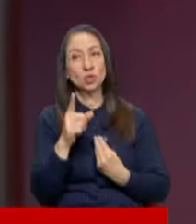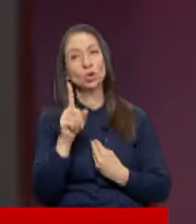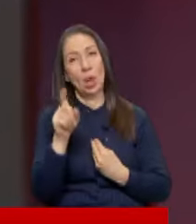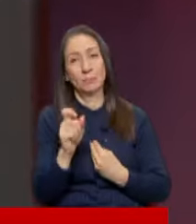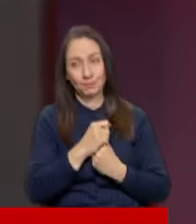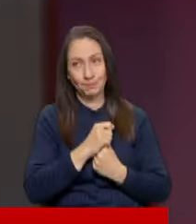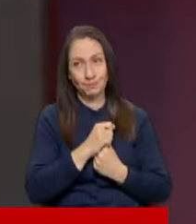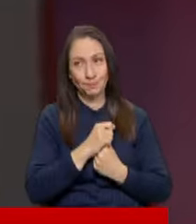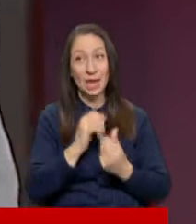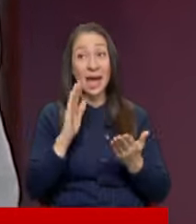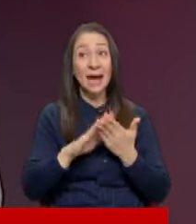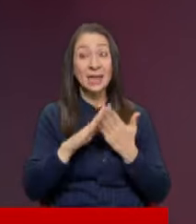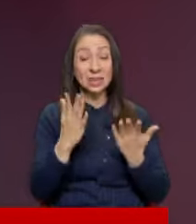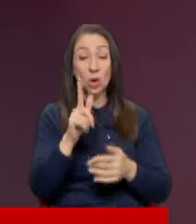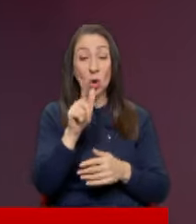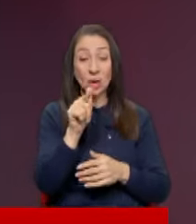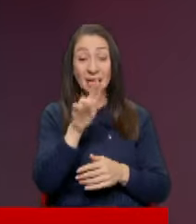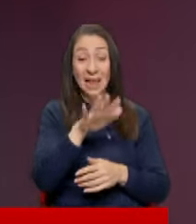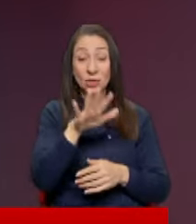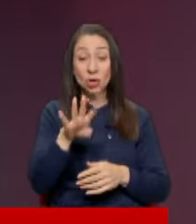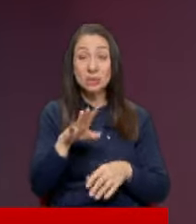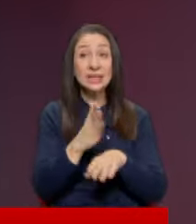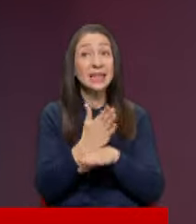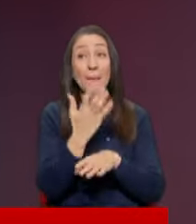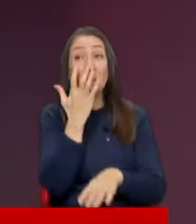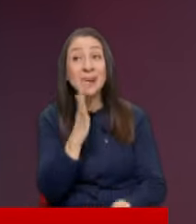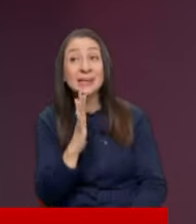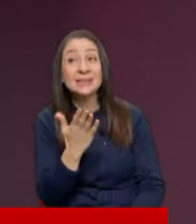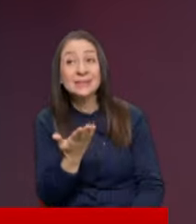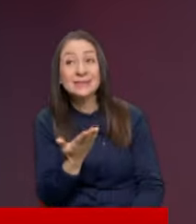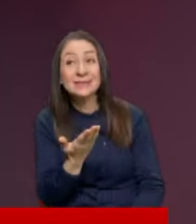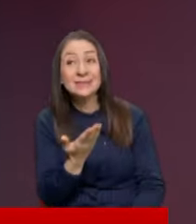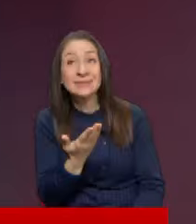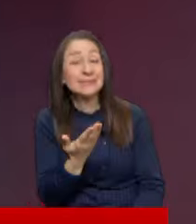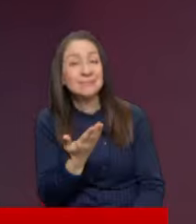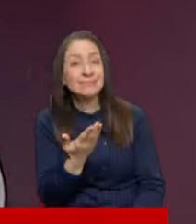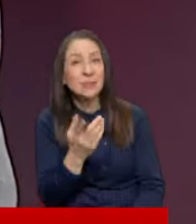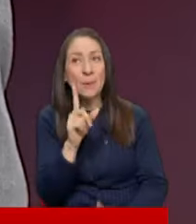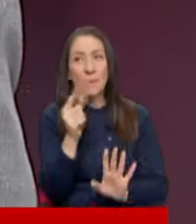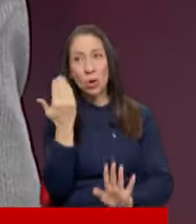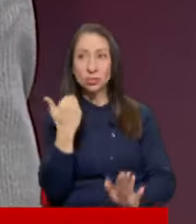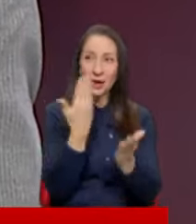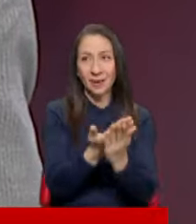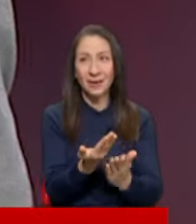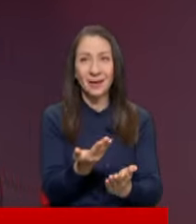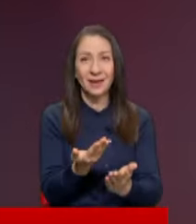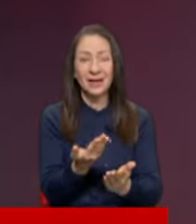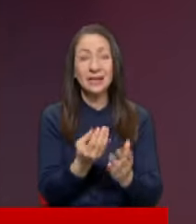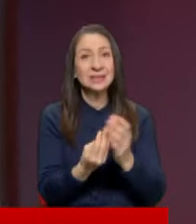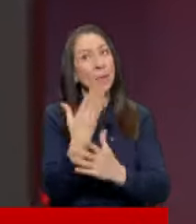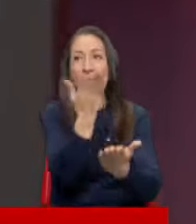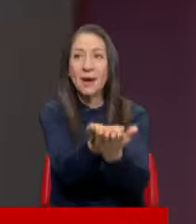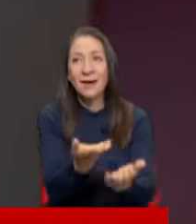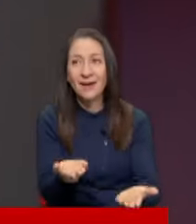soralım arkadaş 16 54'e kadar niye beklediniz ya bir gün önce verebilirdim sabah